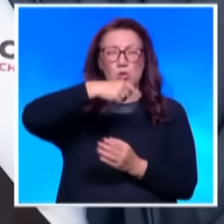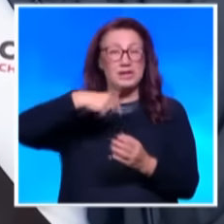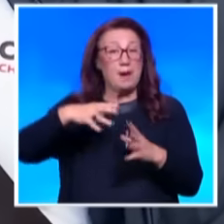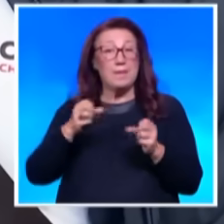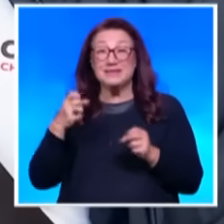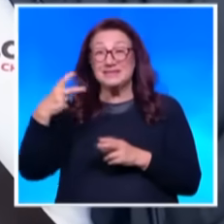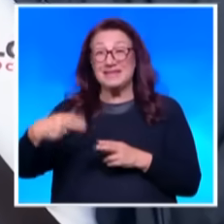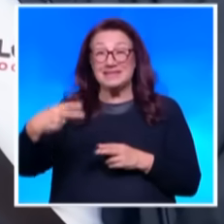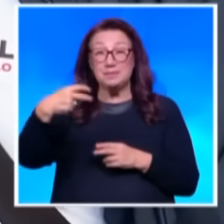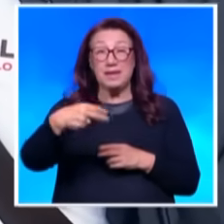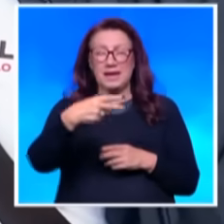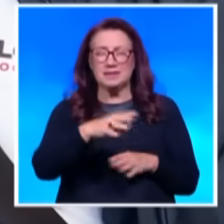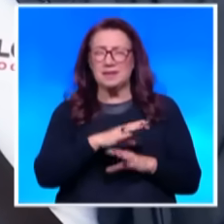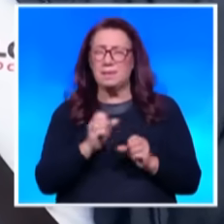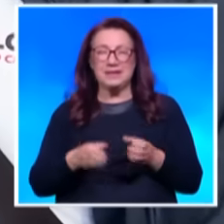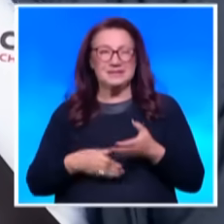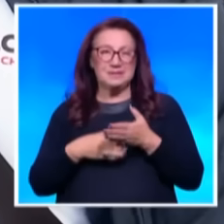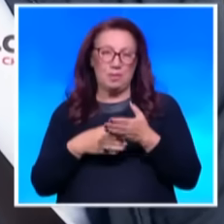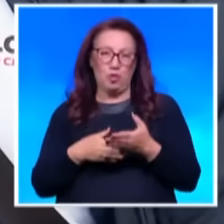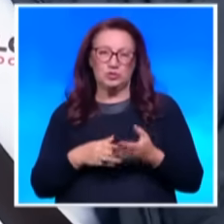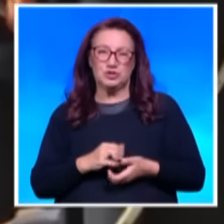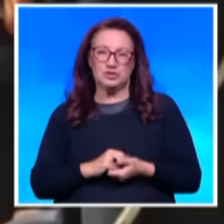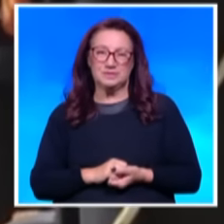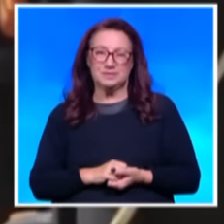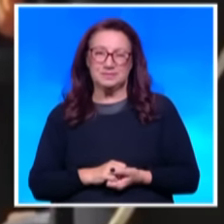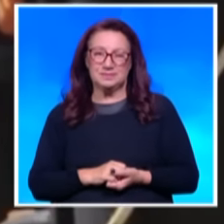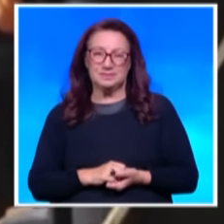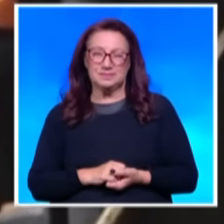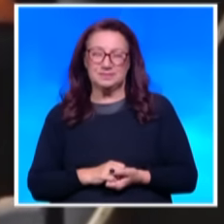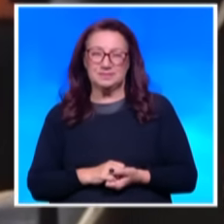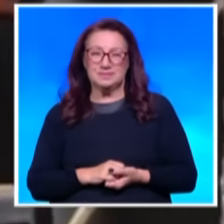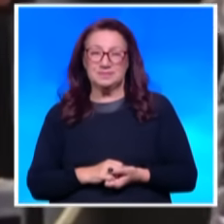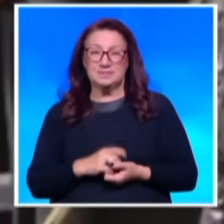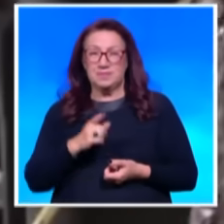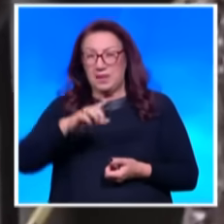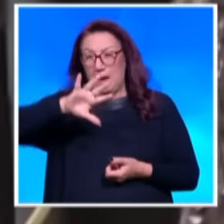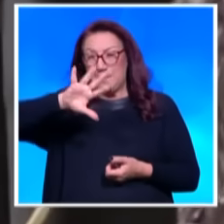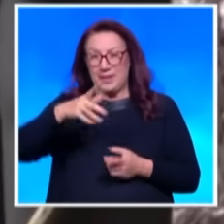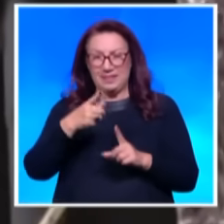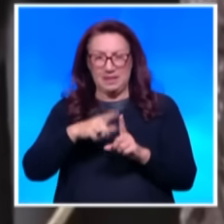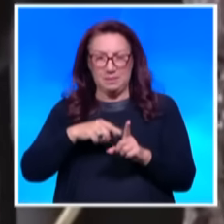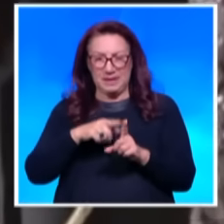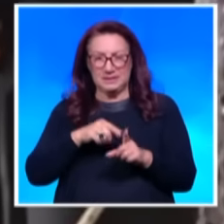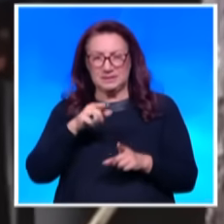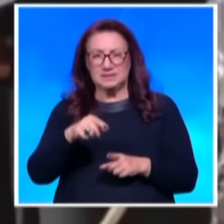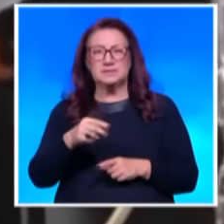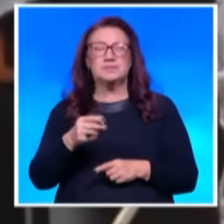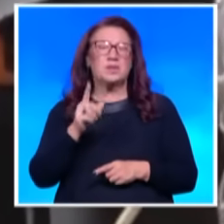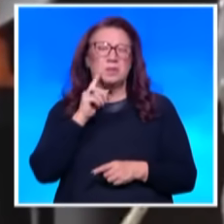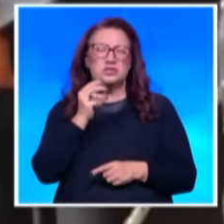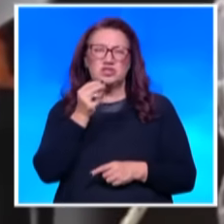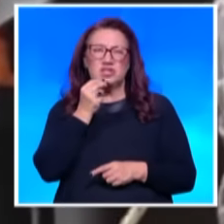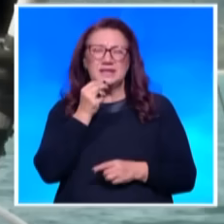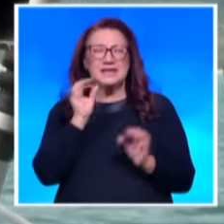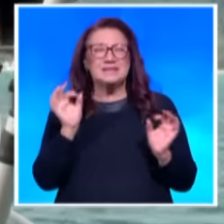помощ, отколкото хора са летяли в космоса. През тези 5 месеца на Дворни ще се храни предимно с дехидратирана храна